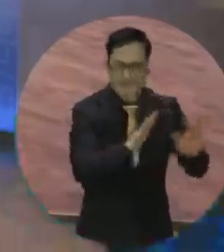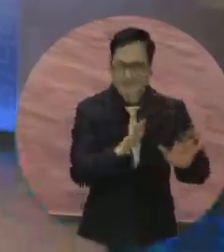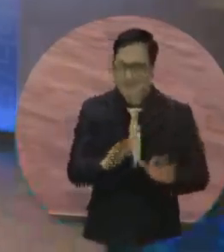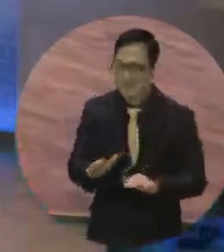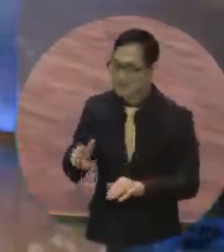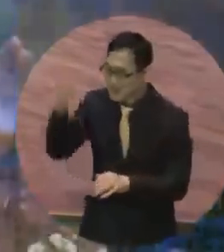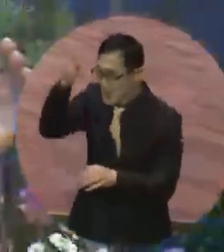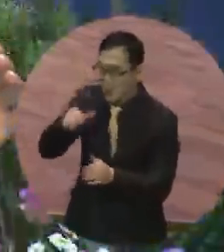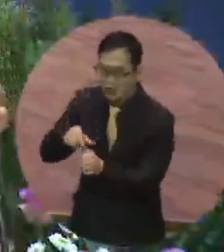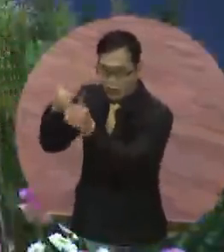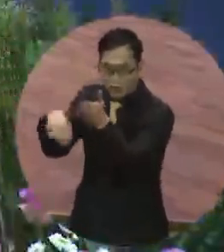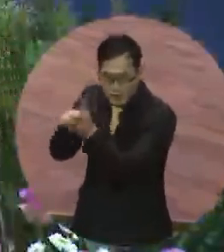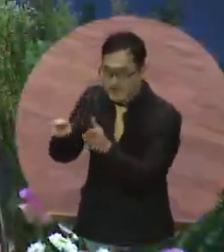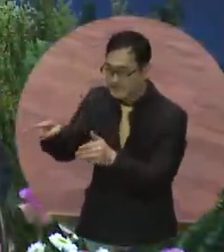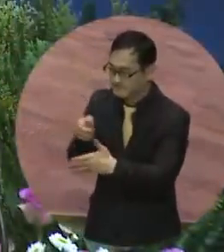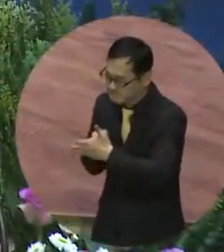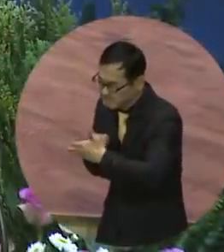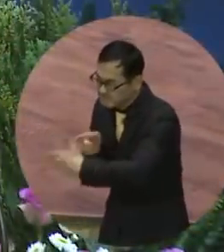물러가지 마라.